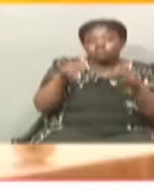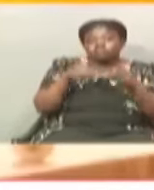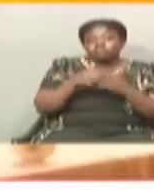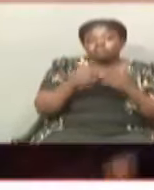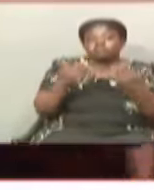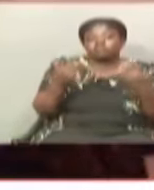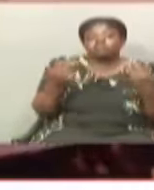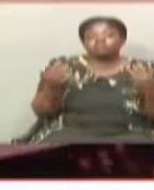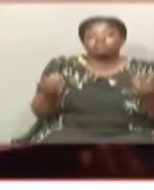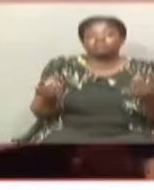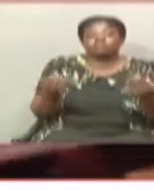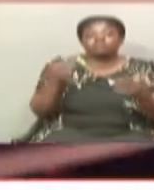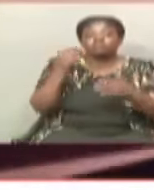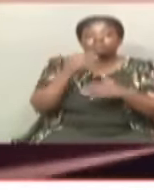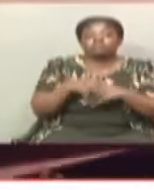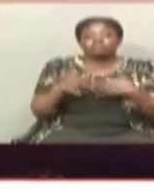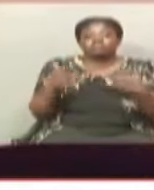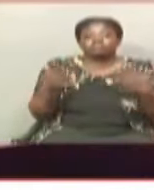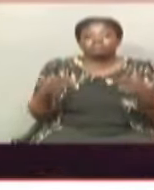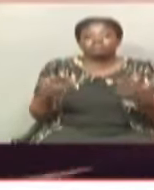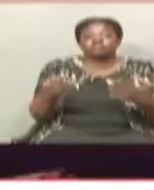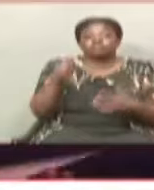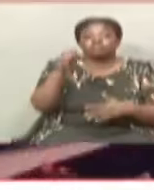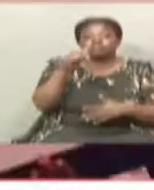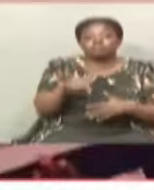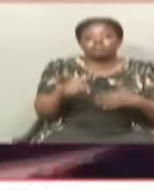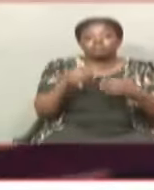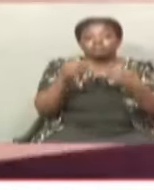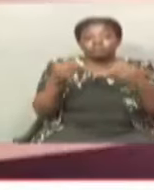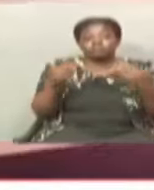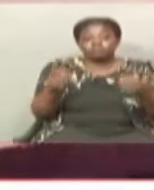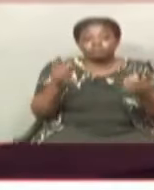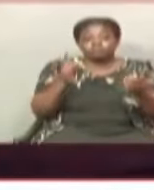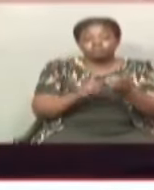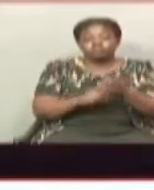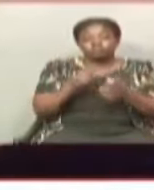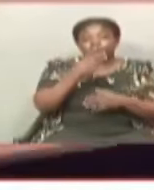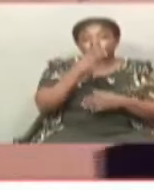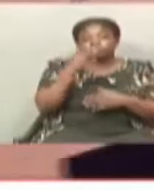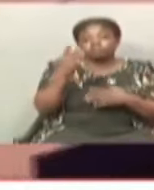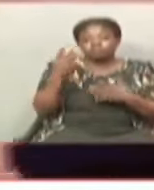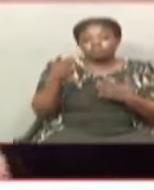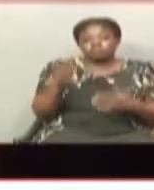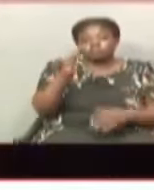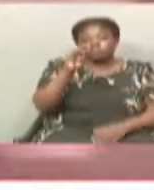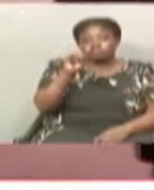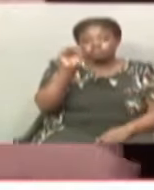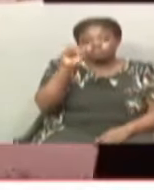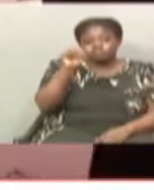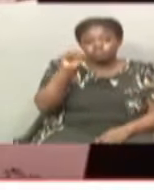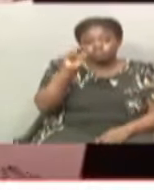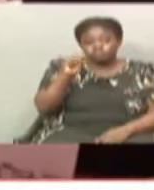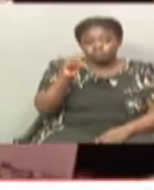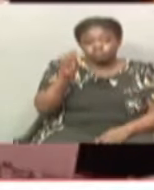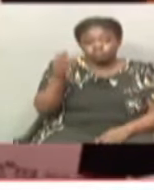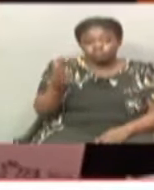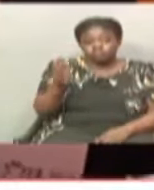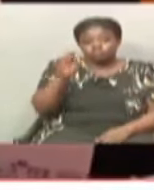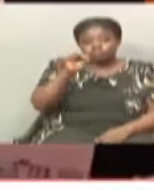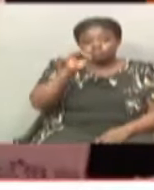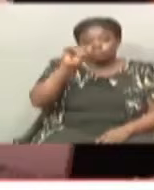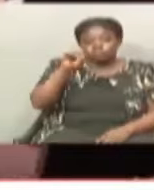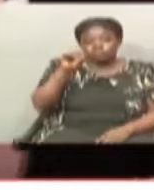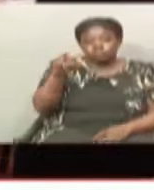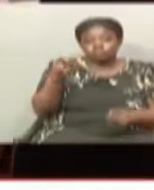badduke. Olwa abayizi 7 abasinga ku bannaabwe nga baafuna obubonero n'okuletwa mu Moses Uma Elisha Manja Twinte